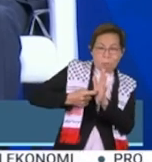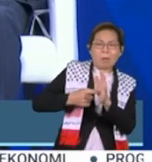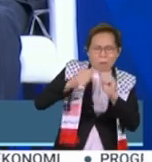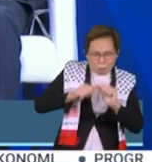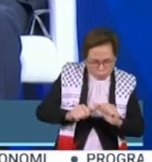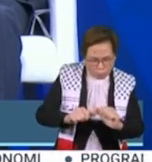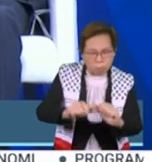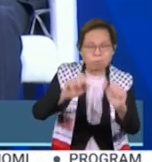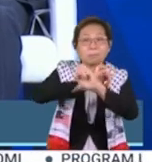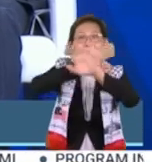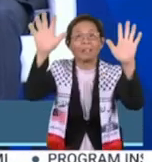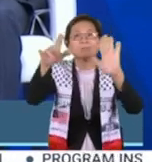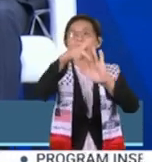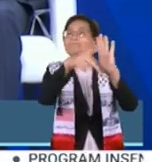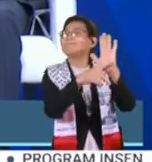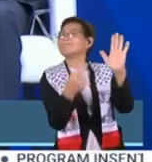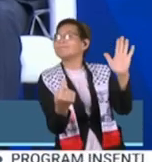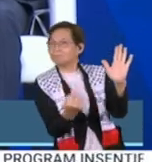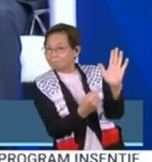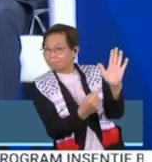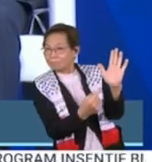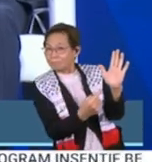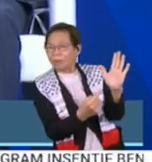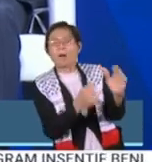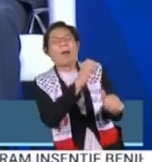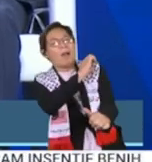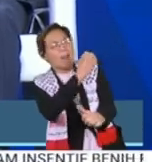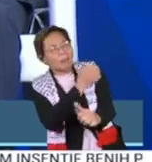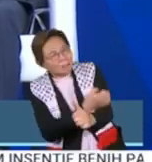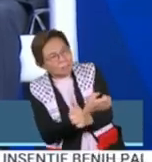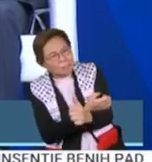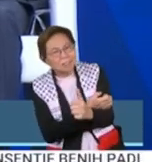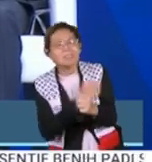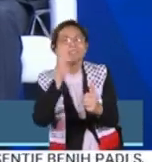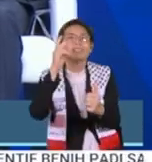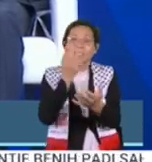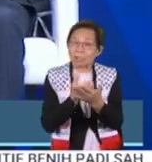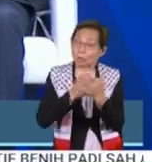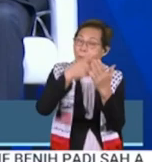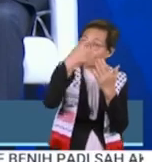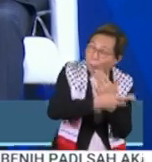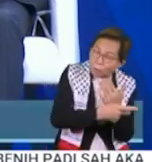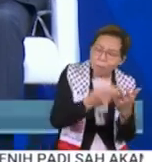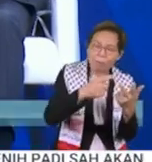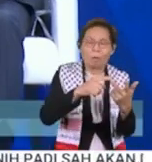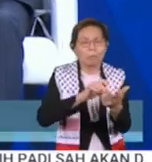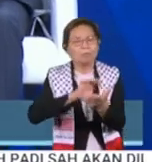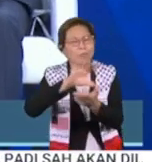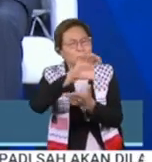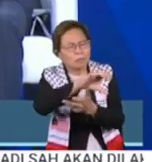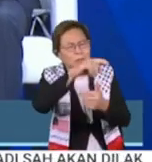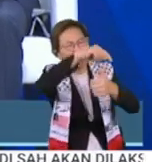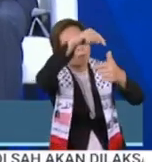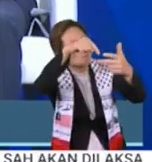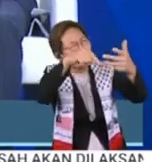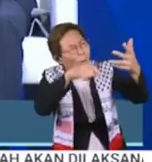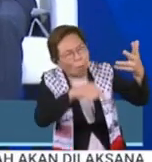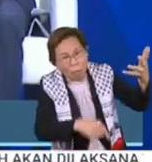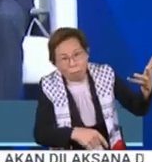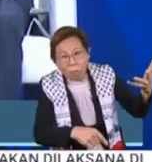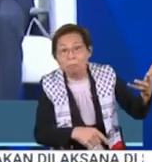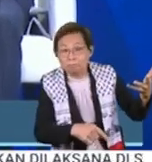Consistent, clear policies, whether it's energy or economic program or investments, etc. Then, of